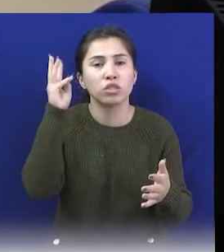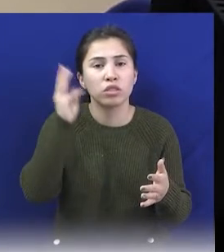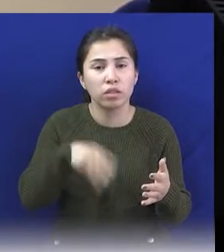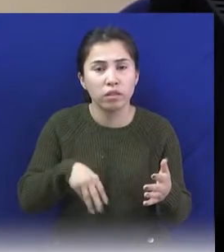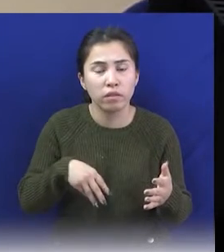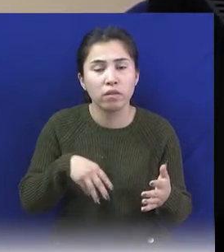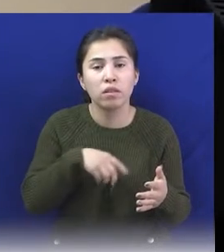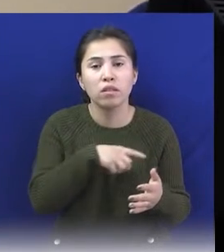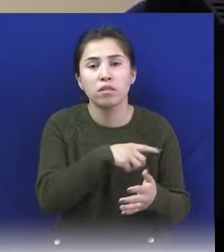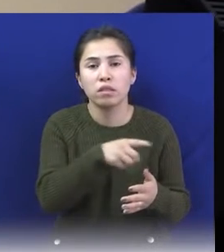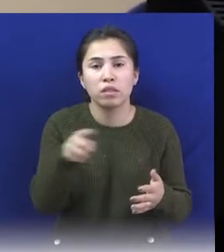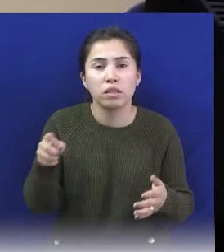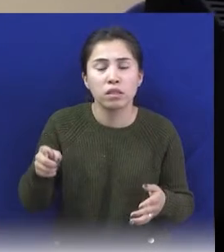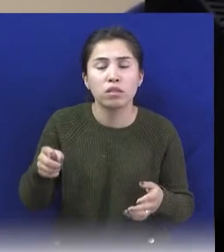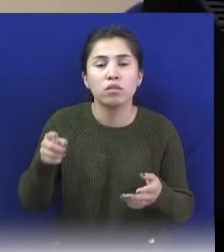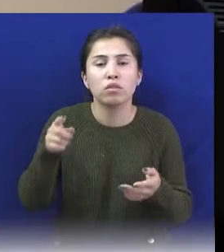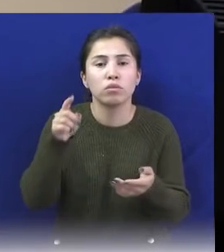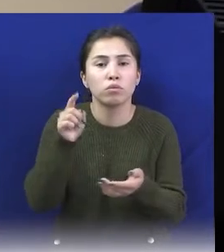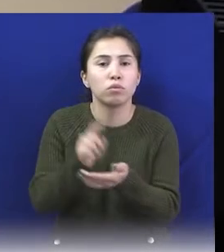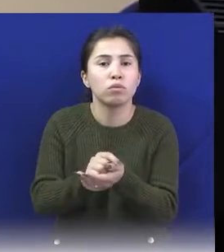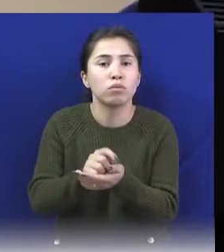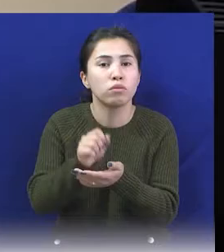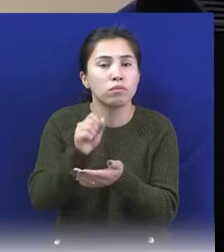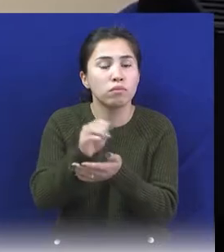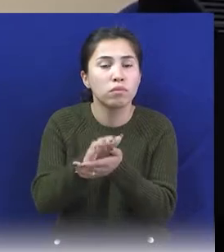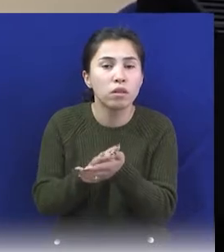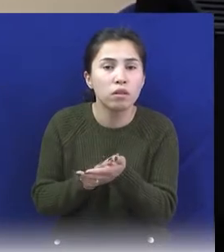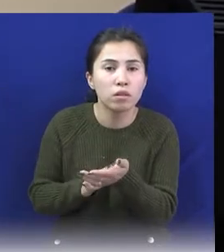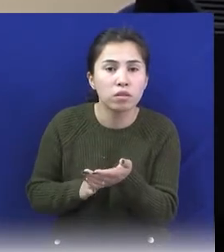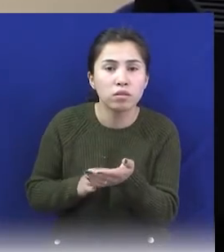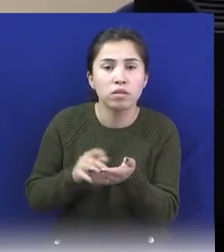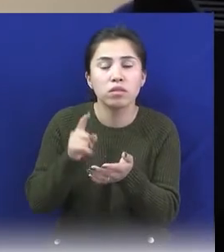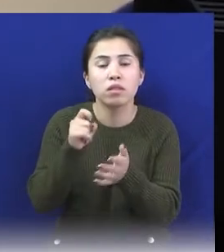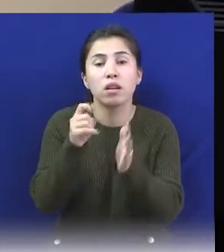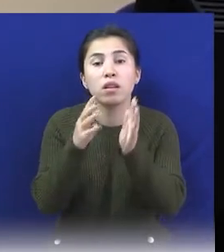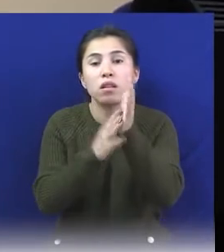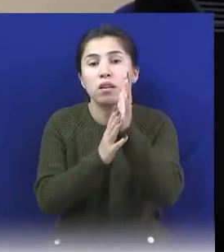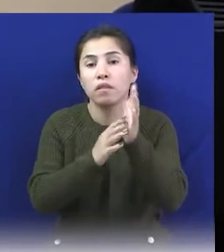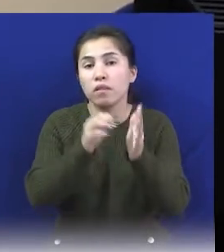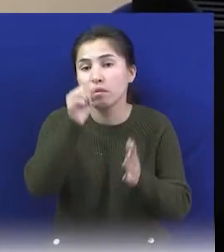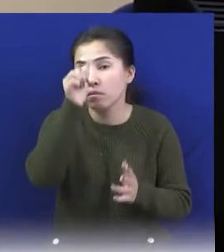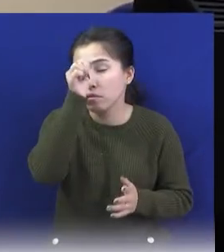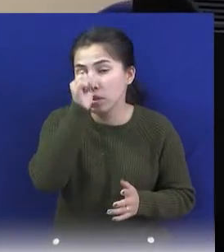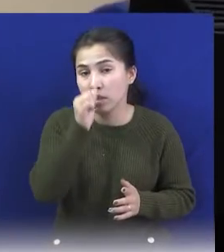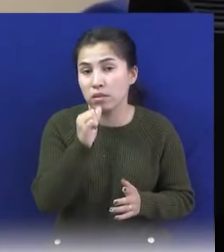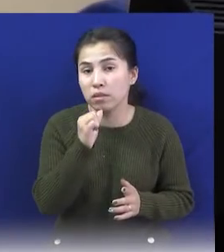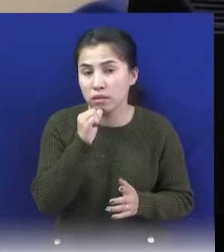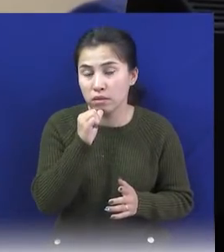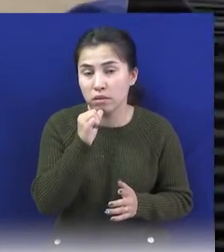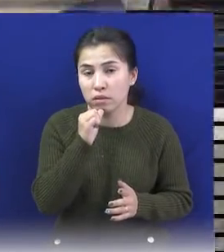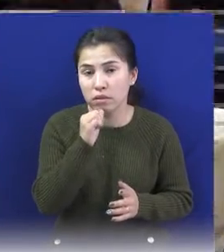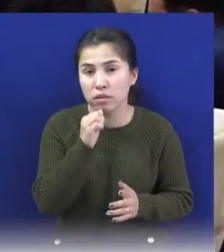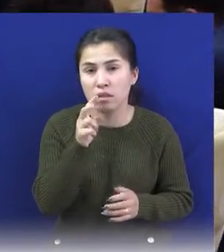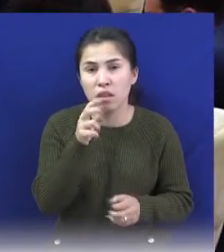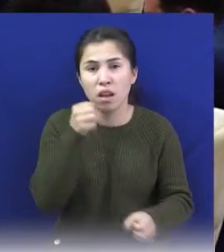вы пишете. Нет, вы все пишете сюда. Завтра, когда вы поедете в села, я вас спрошу. В прошлом году на собрании были такие